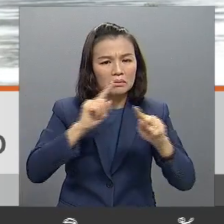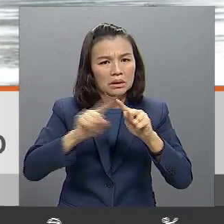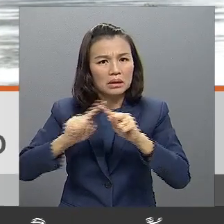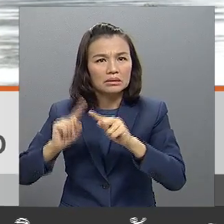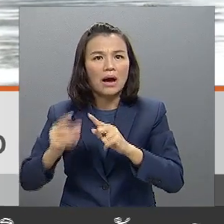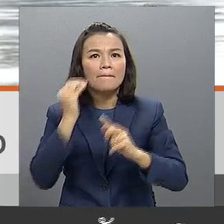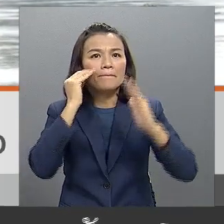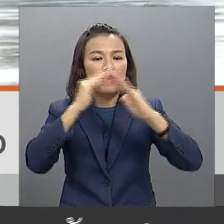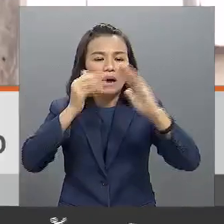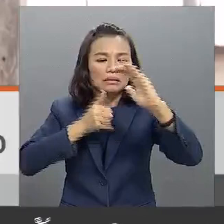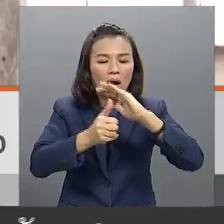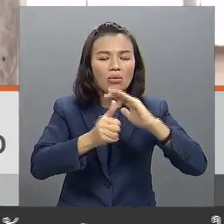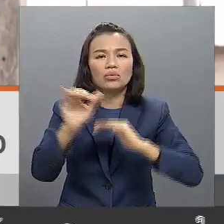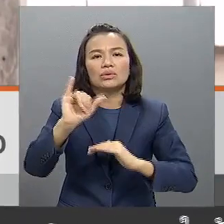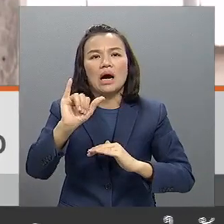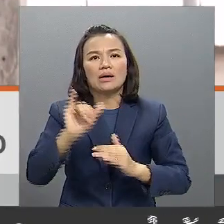านค่ะ